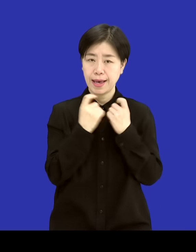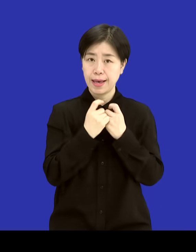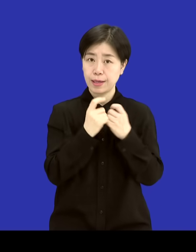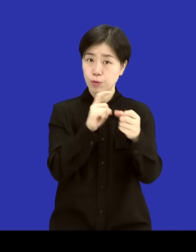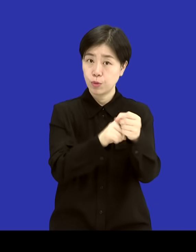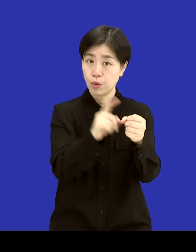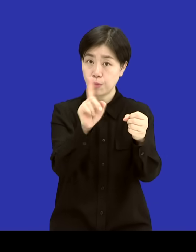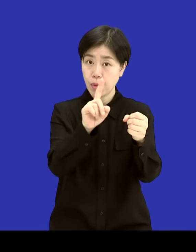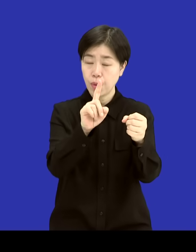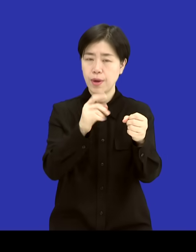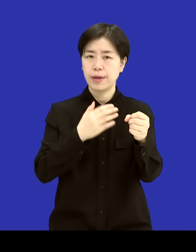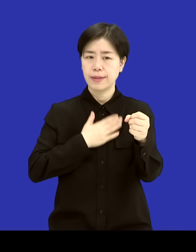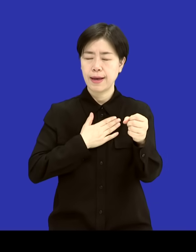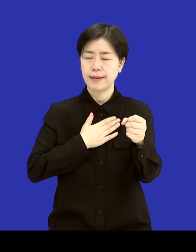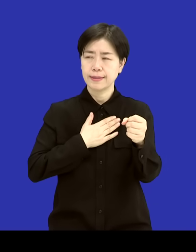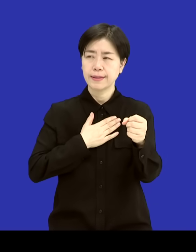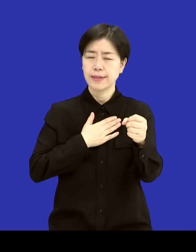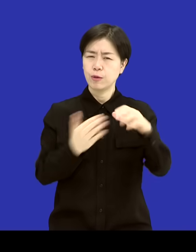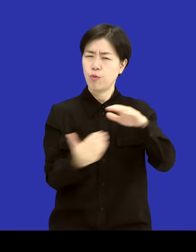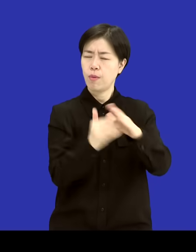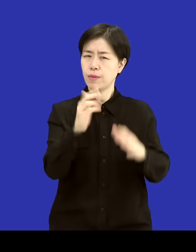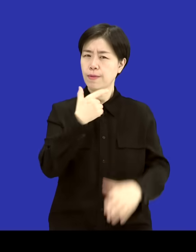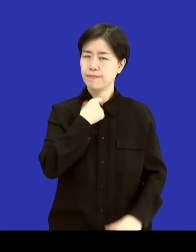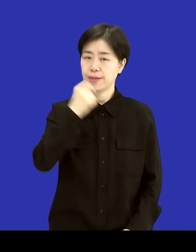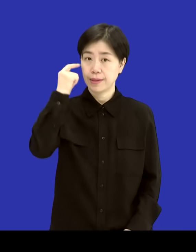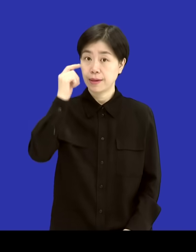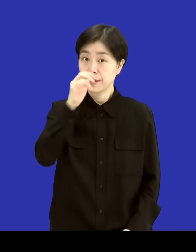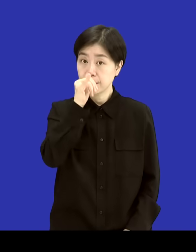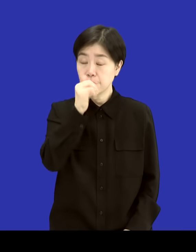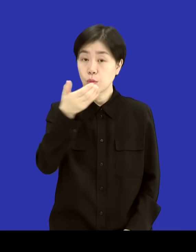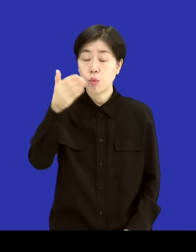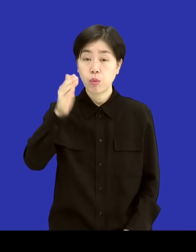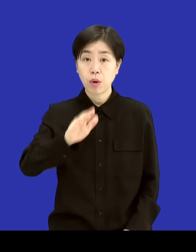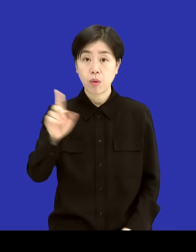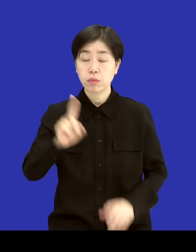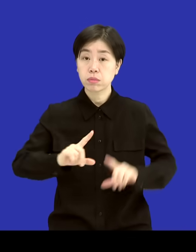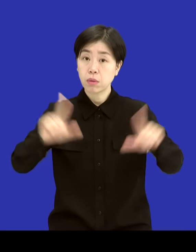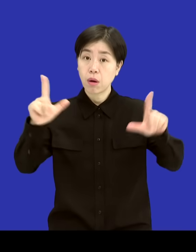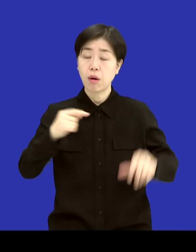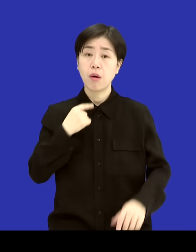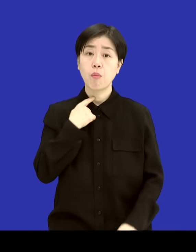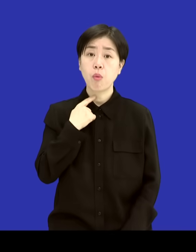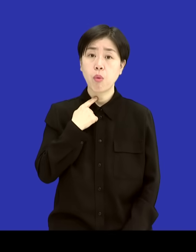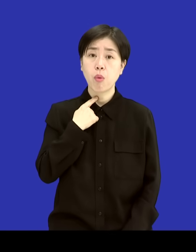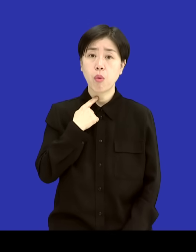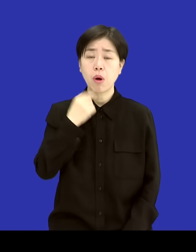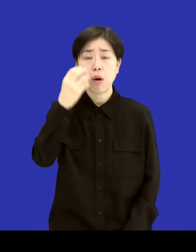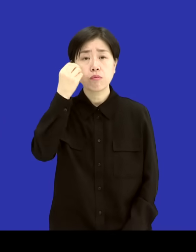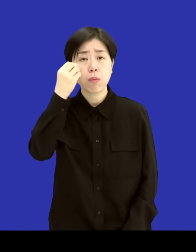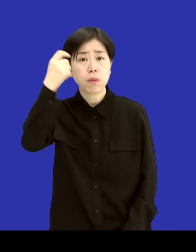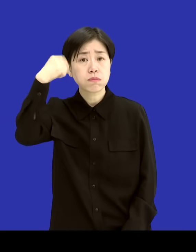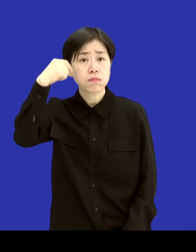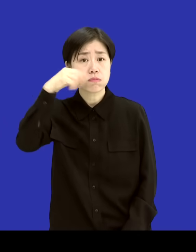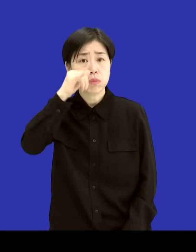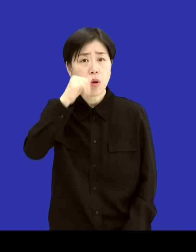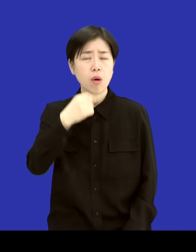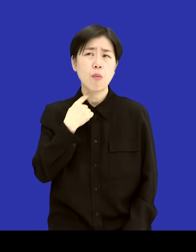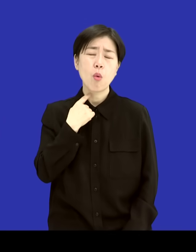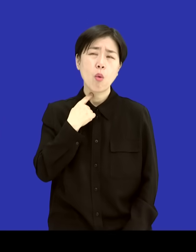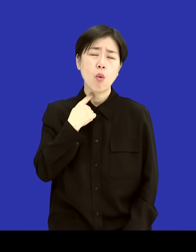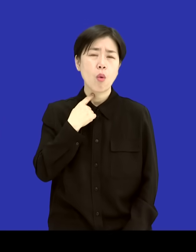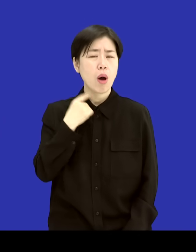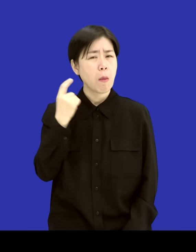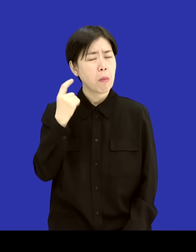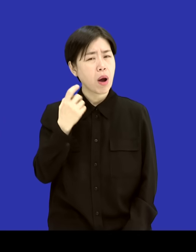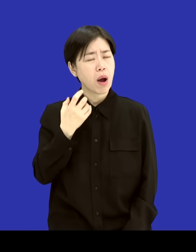있었던 것 같아요. 근데 그러다가 어느 날 좀 목이 이상해서 예. 좀 계속 목이 갈리고